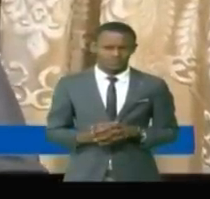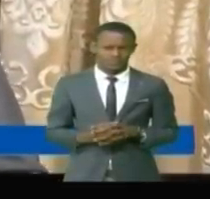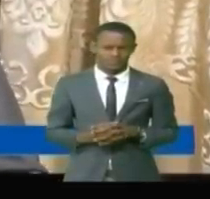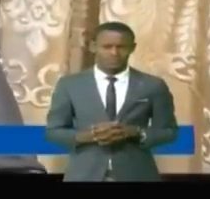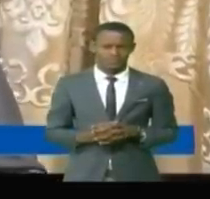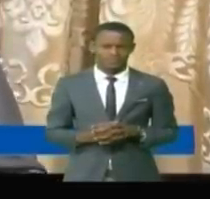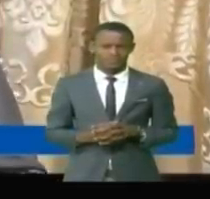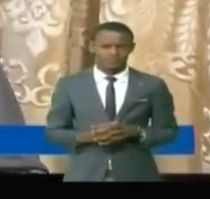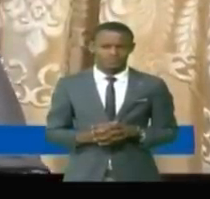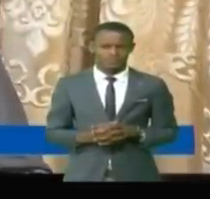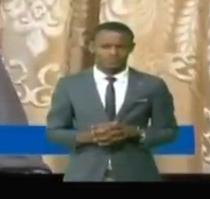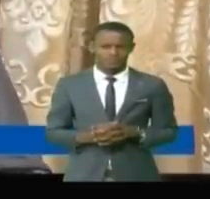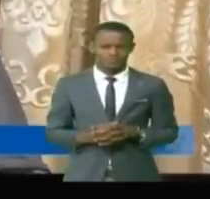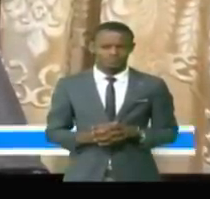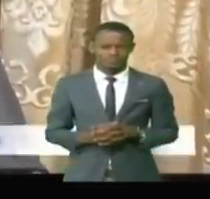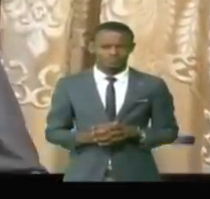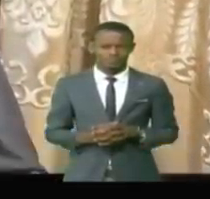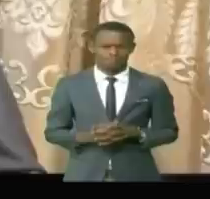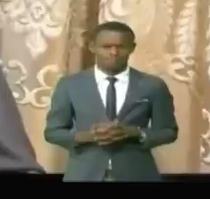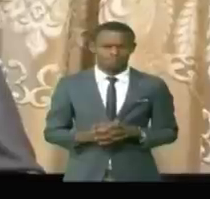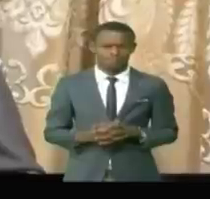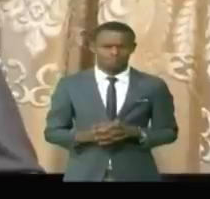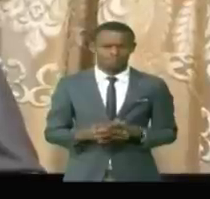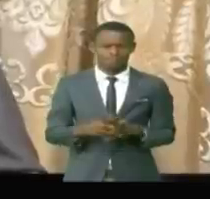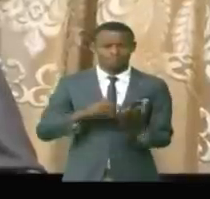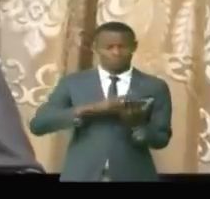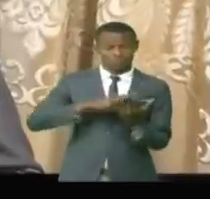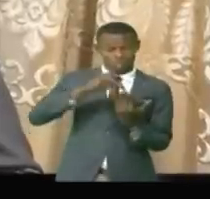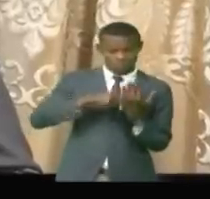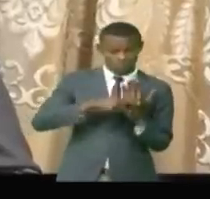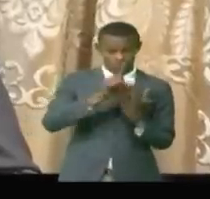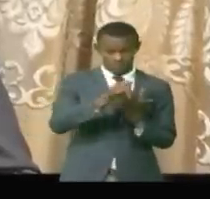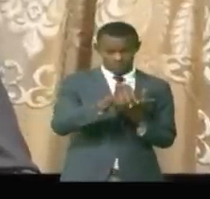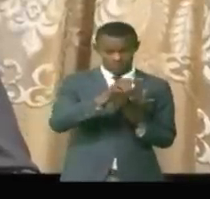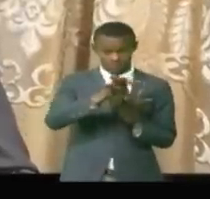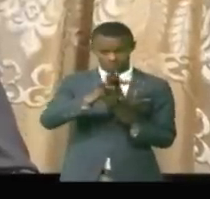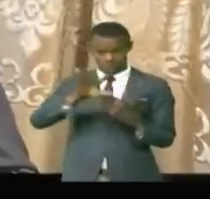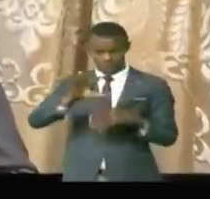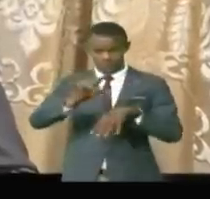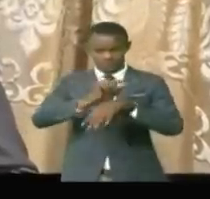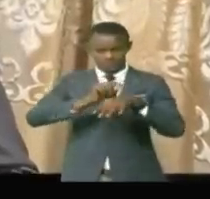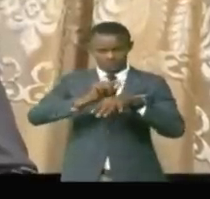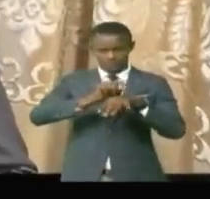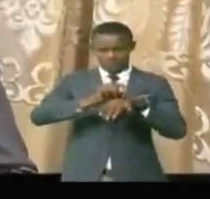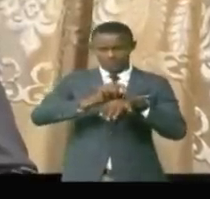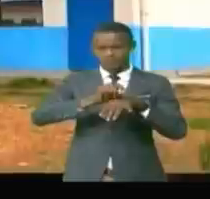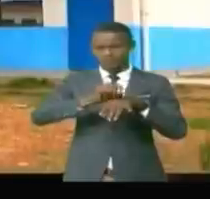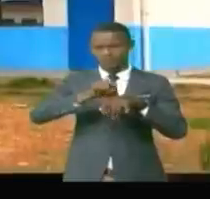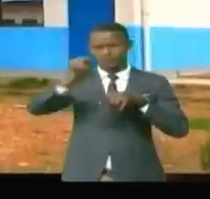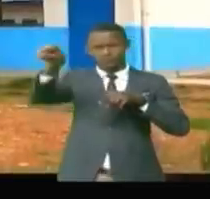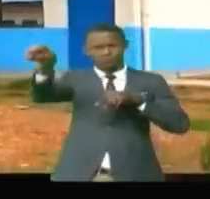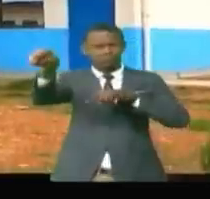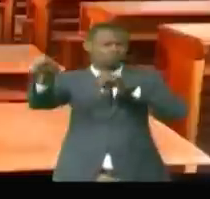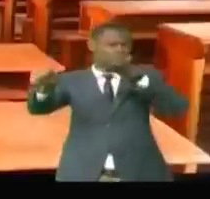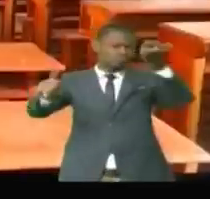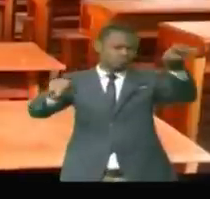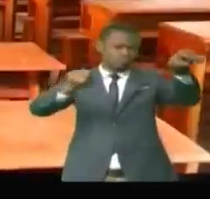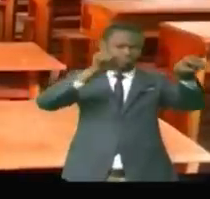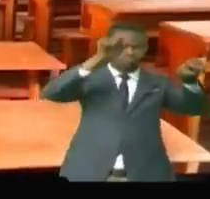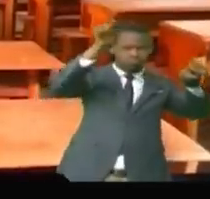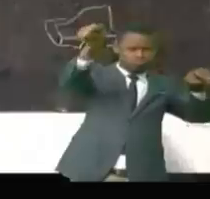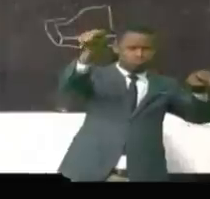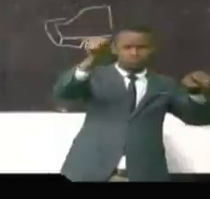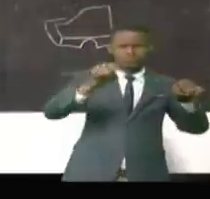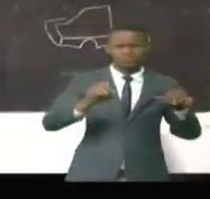des 145 territoires, sur tout le temps du territoire, et il est en train de travailler sérieusement. Nous avons tous suivi